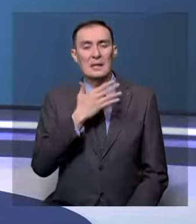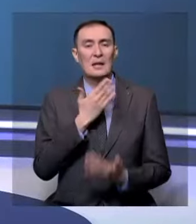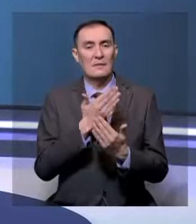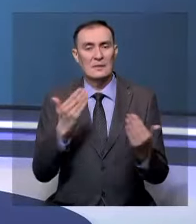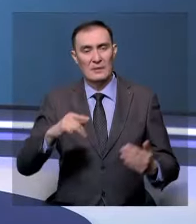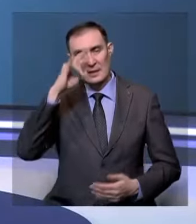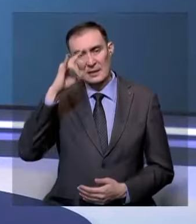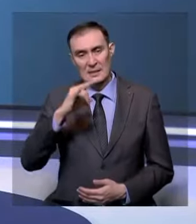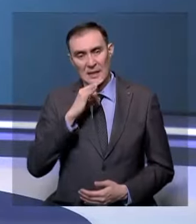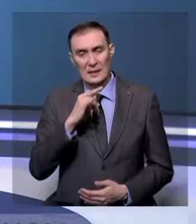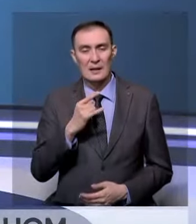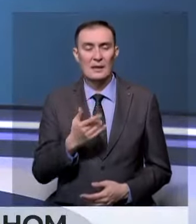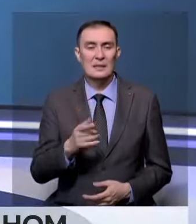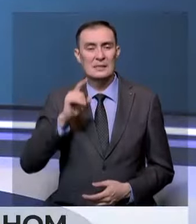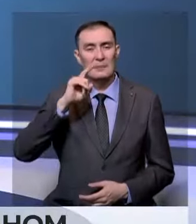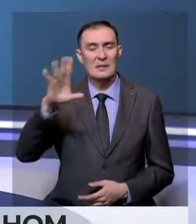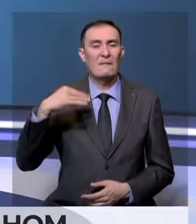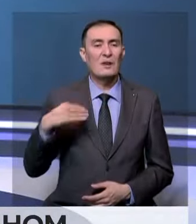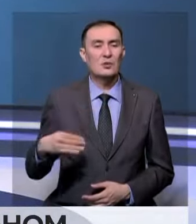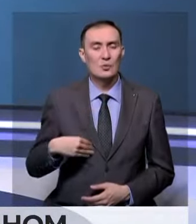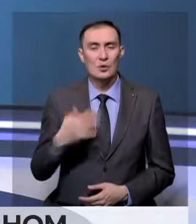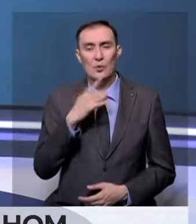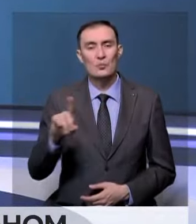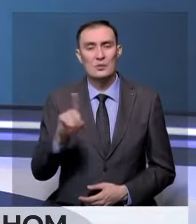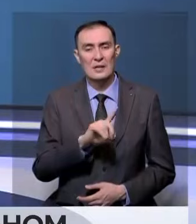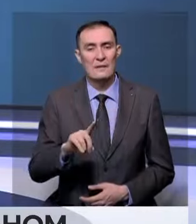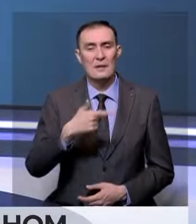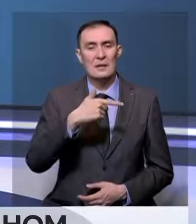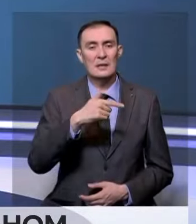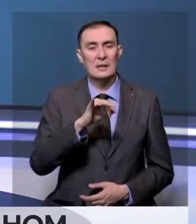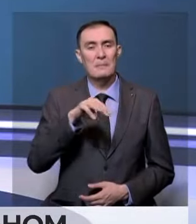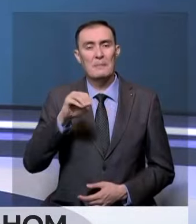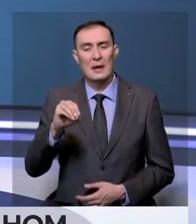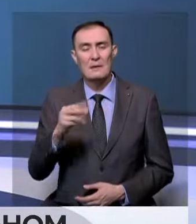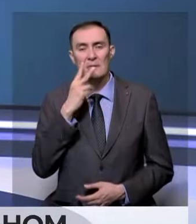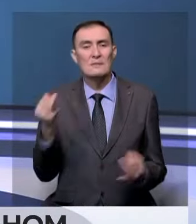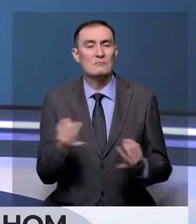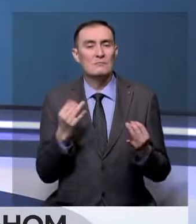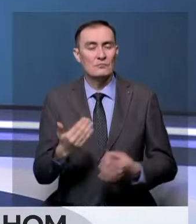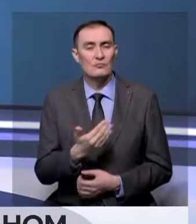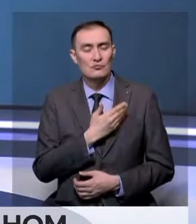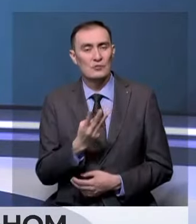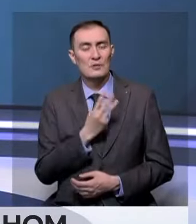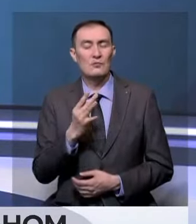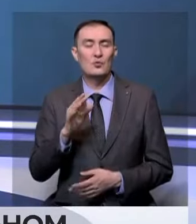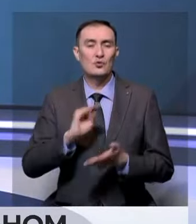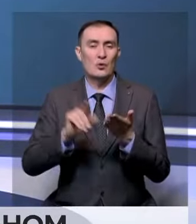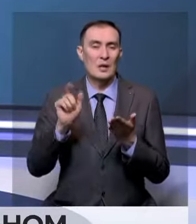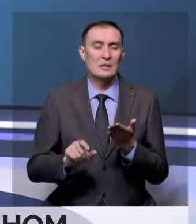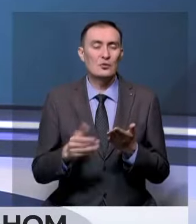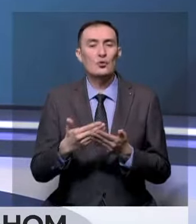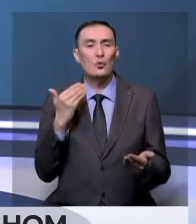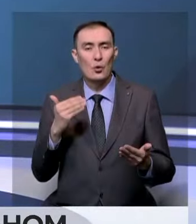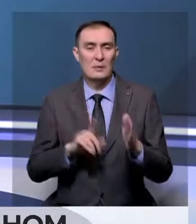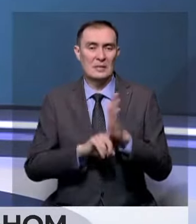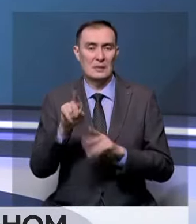Национальная выставка Казахстана в одном из самых знаменитых французских музеев ГИМЭ вызвала живой интерес местных журналистов еще до